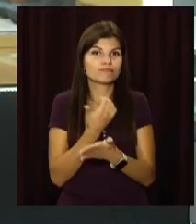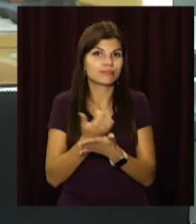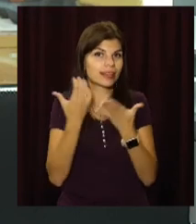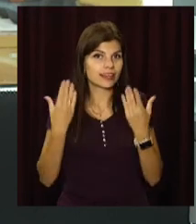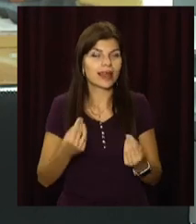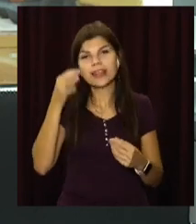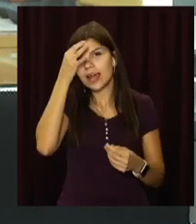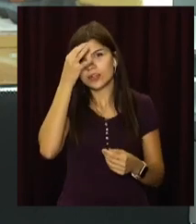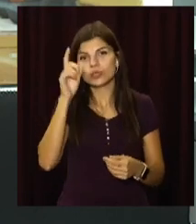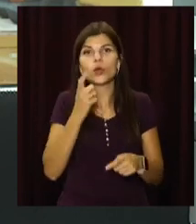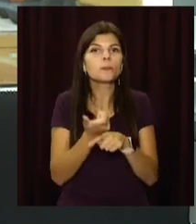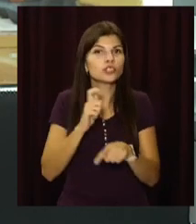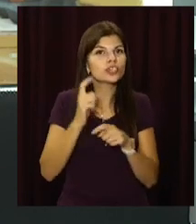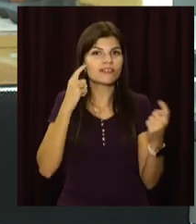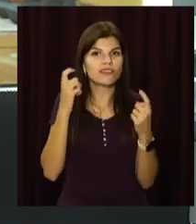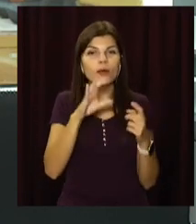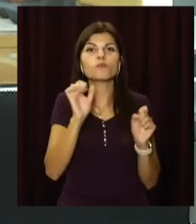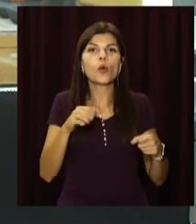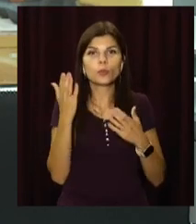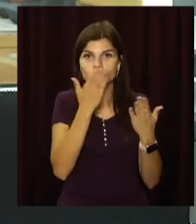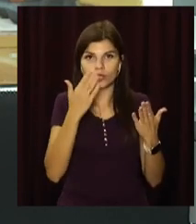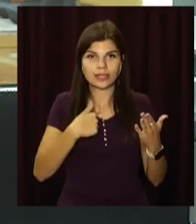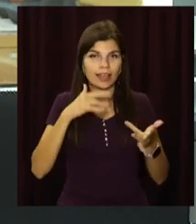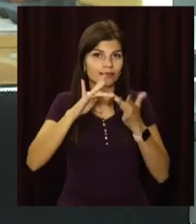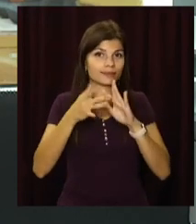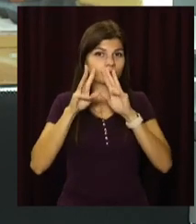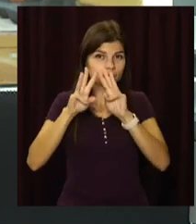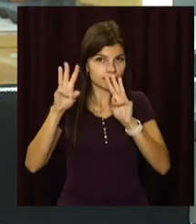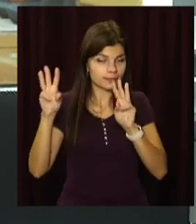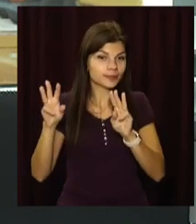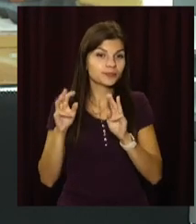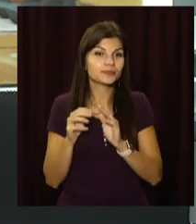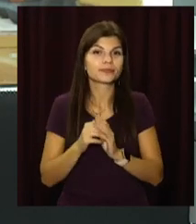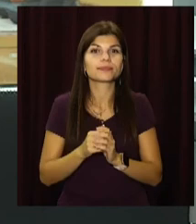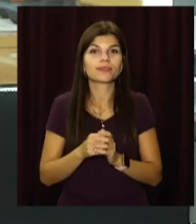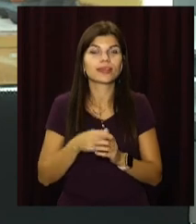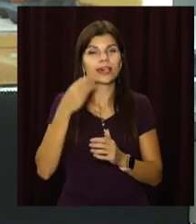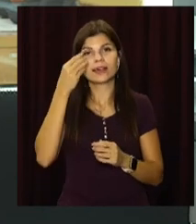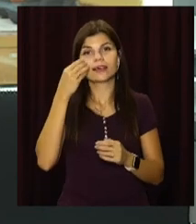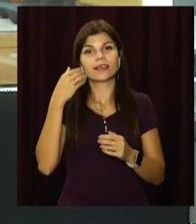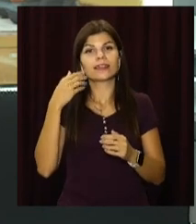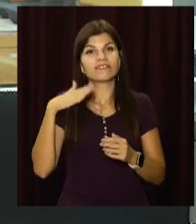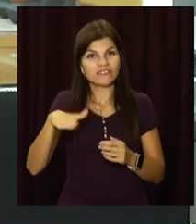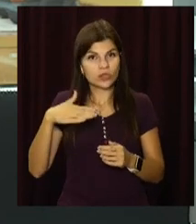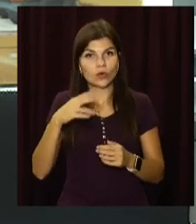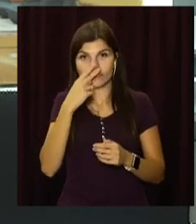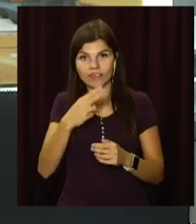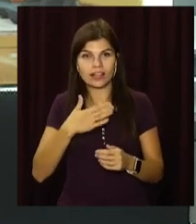дня. Нагадую, що більше інформації можна прочитати на нашому сайті opentv.media. Сюжети